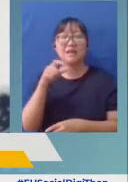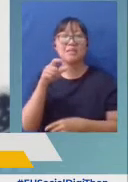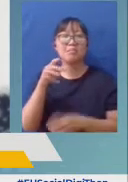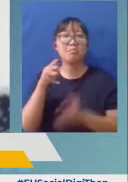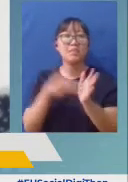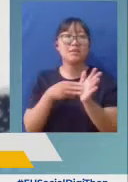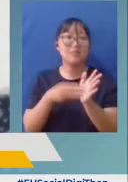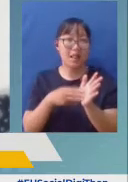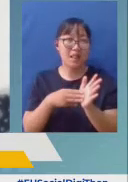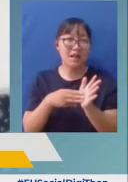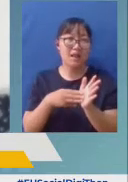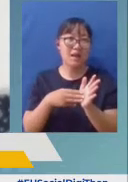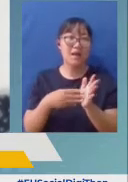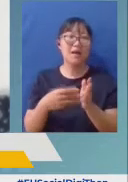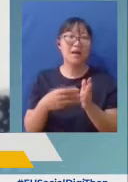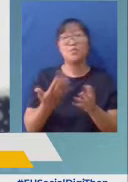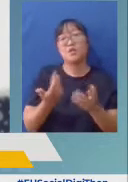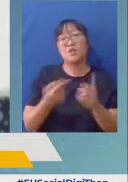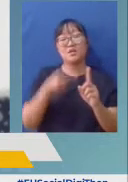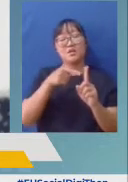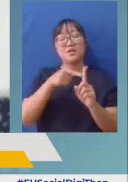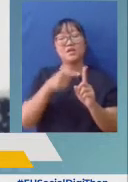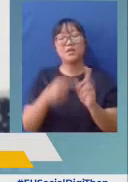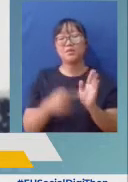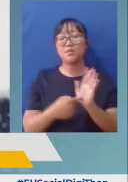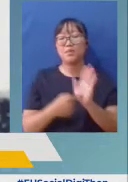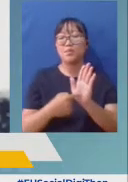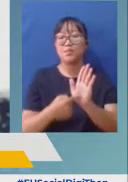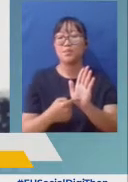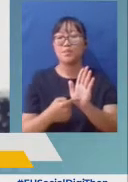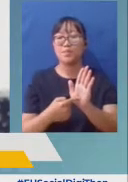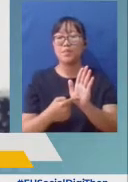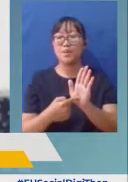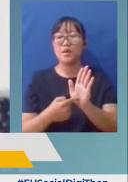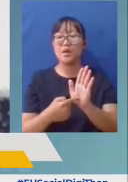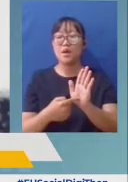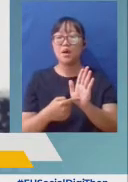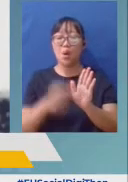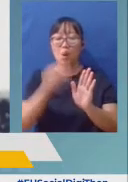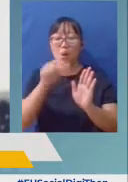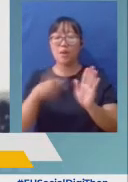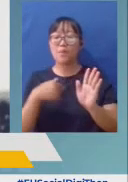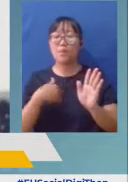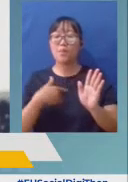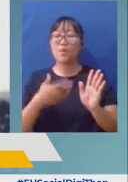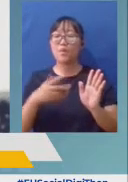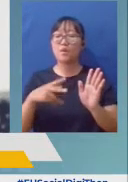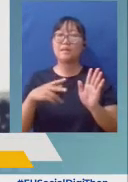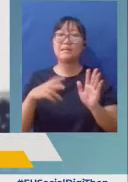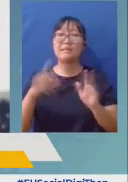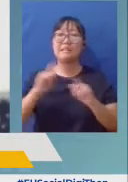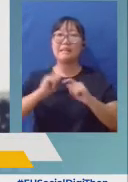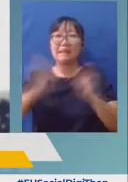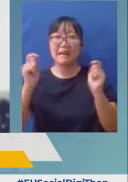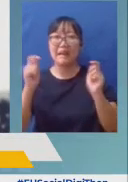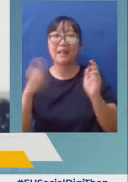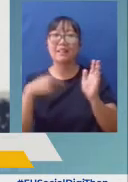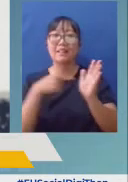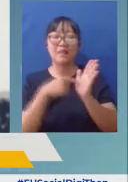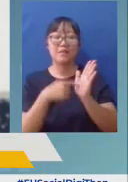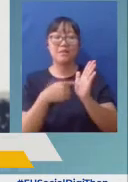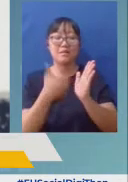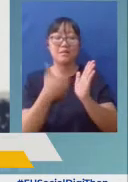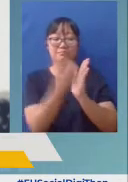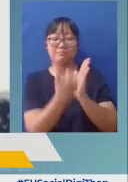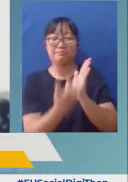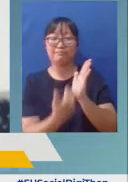terasosiasikan dengan orang yang jejak digitalnya buruk. Jadi kalau dia seorang artis, ya kan